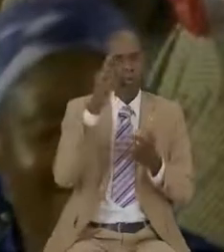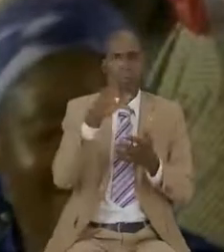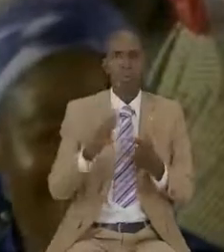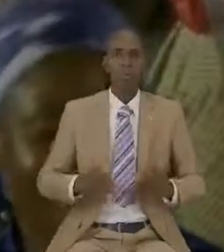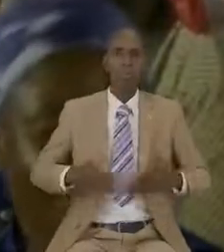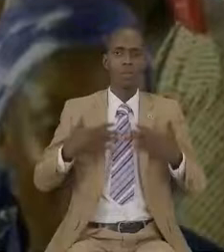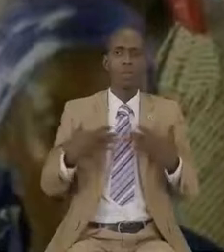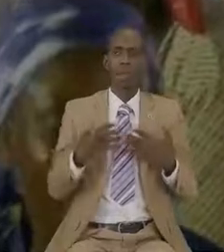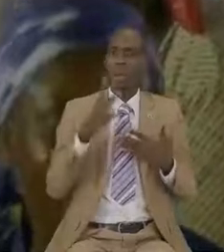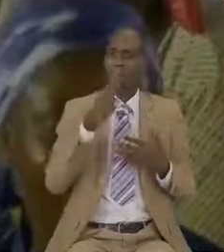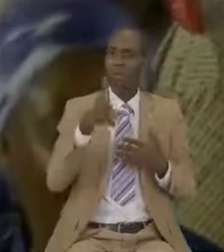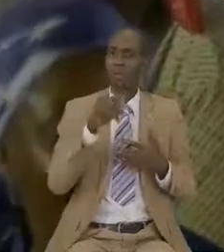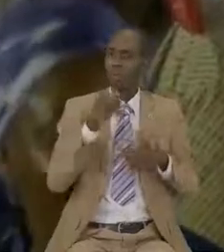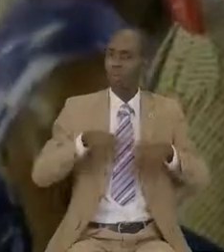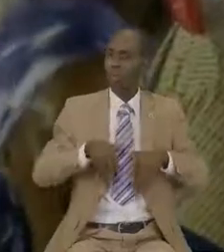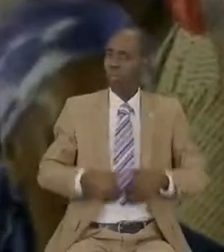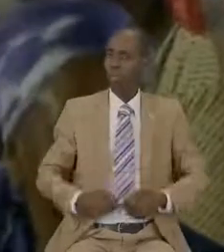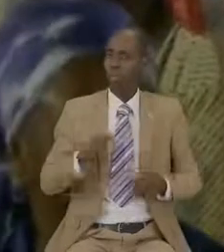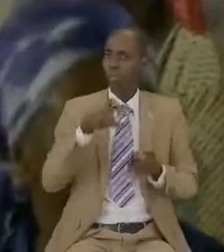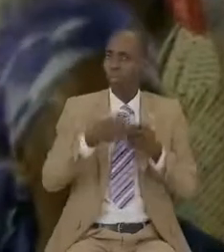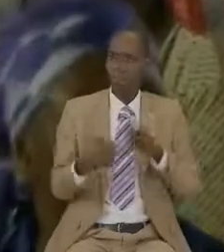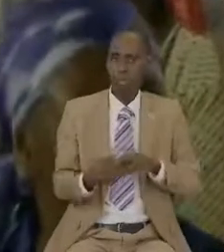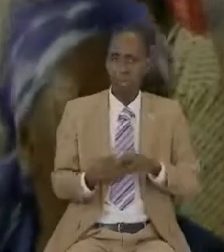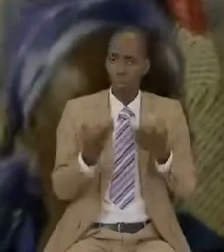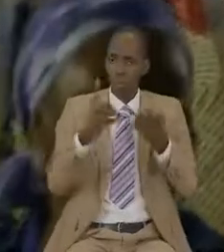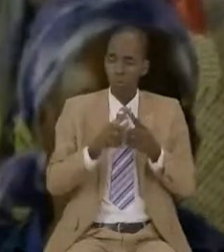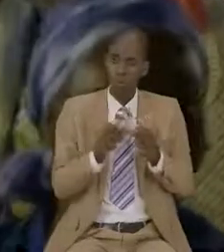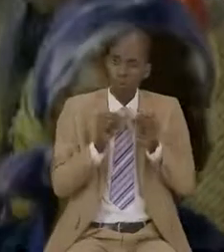pour faire la prière de miracle que Dieu lui a donnée.